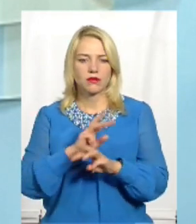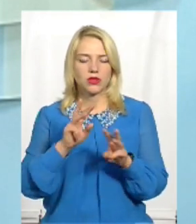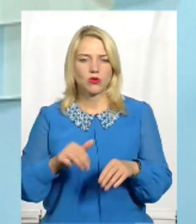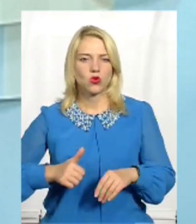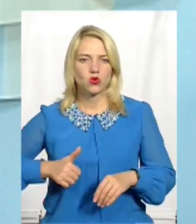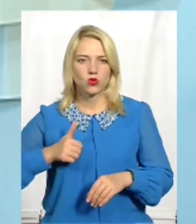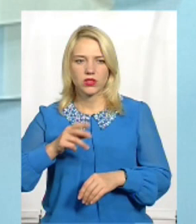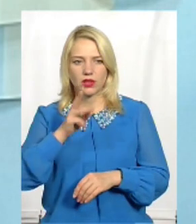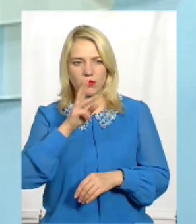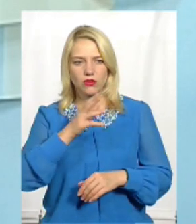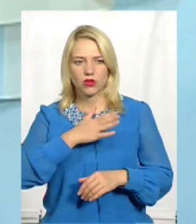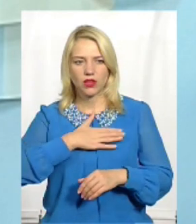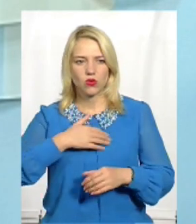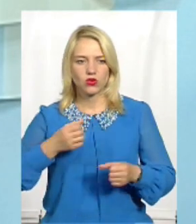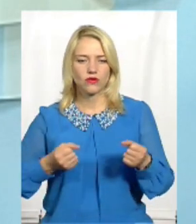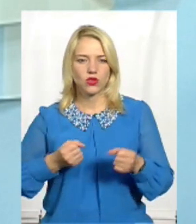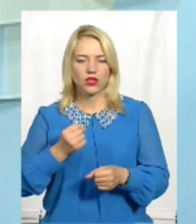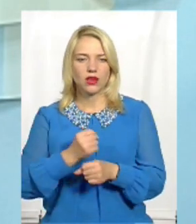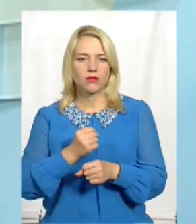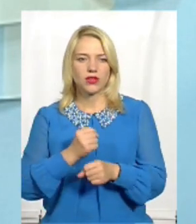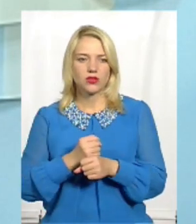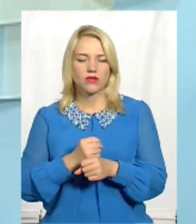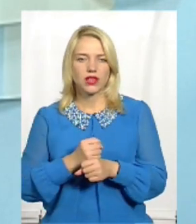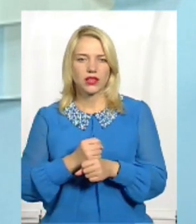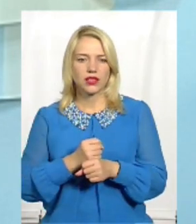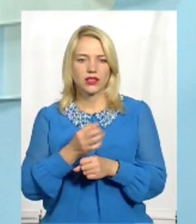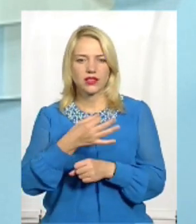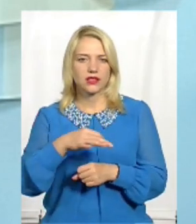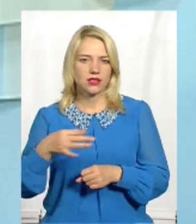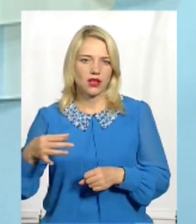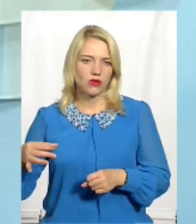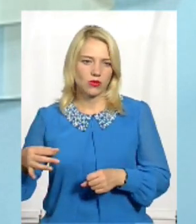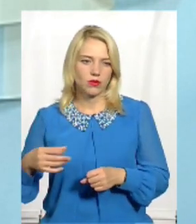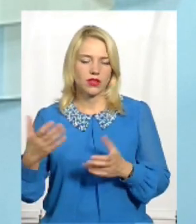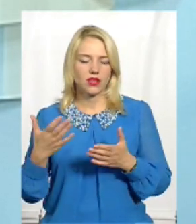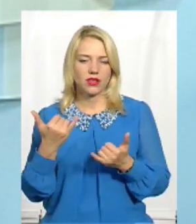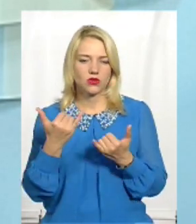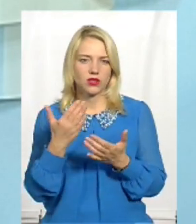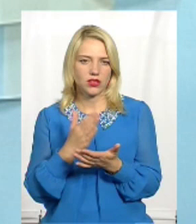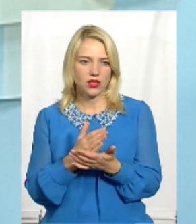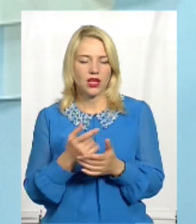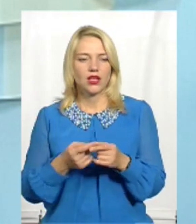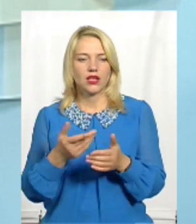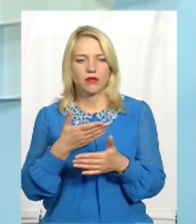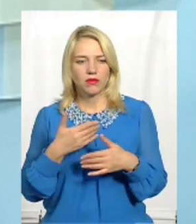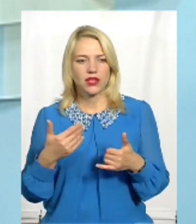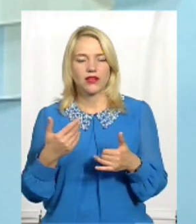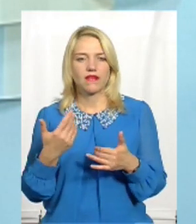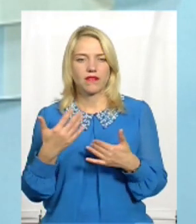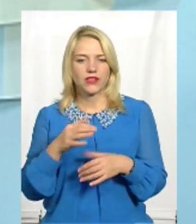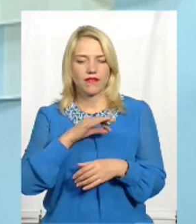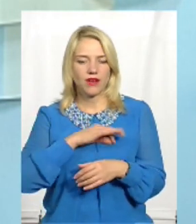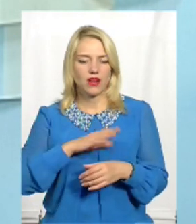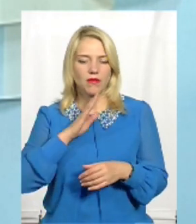заробітну плату. Не хочуть водії працювати на таку заробітну плату, яка є сьогодні. І ми вживаємо завжди, і